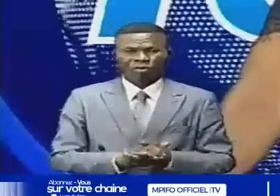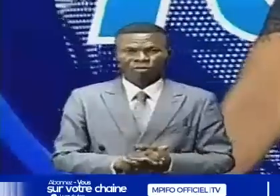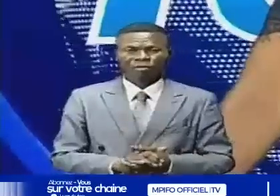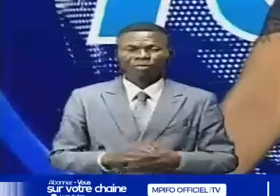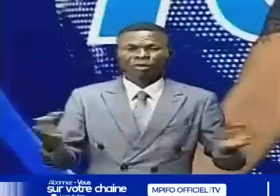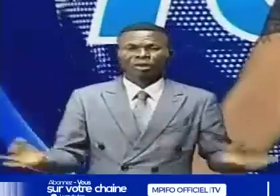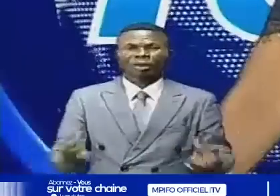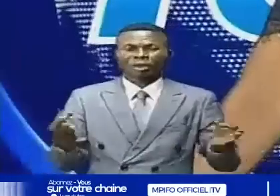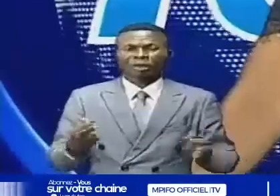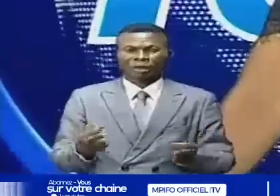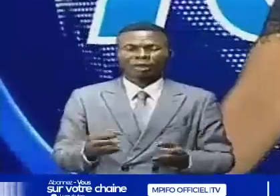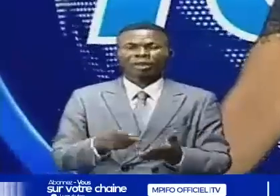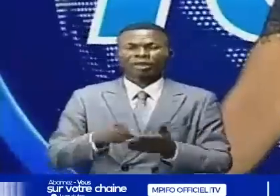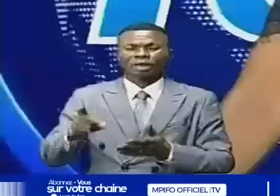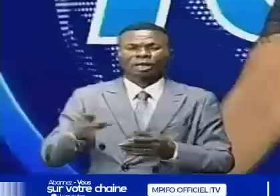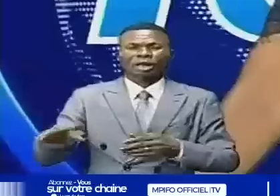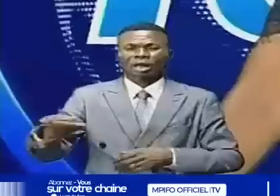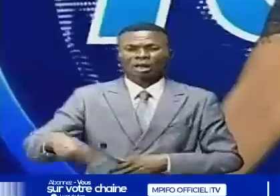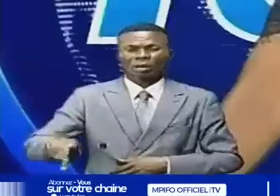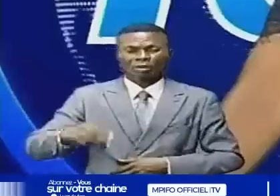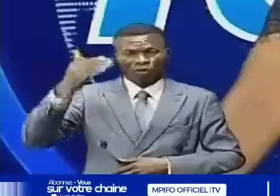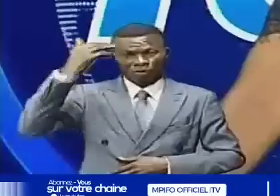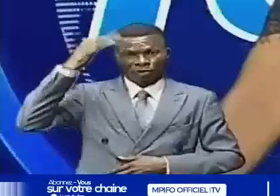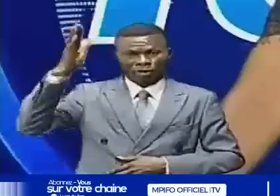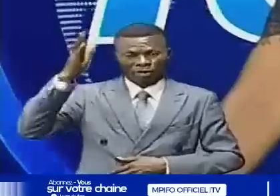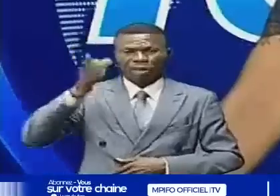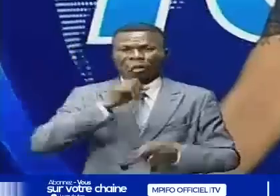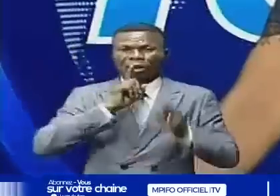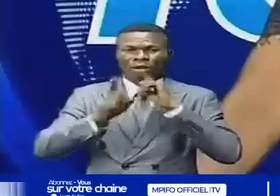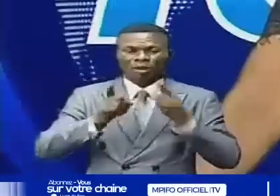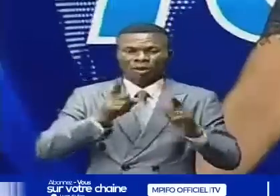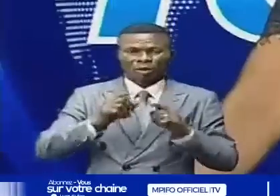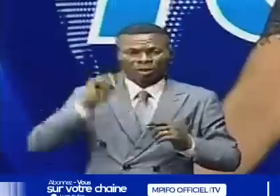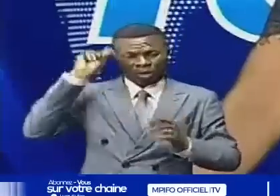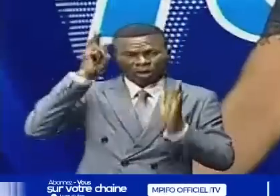L'effectivité de la redevance à l'Équateur a été au cœur des échanges entre les